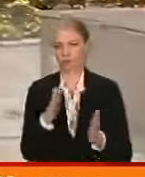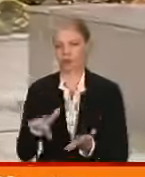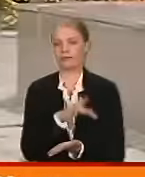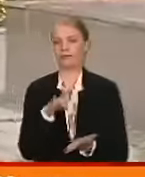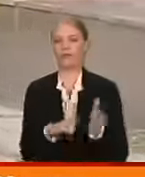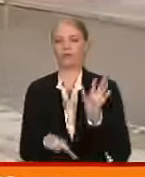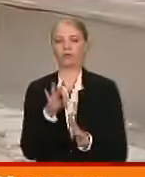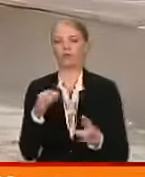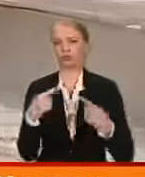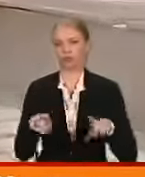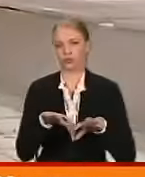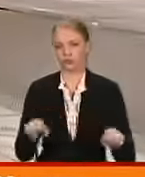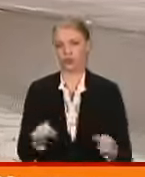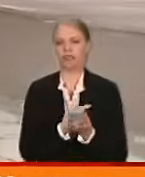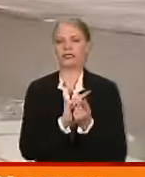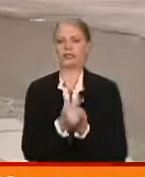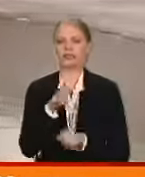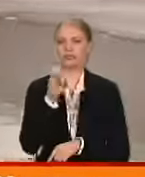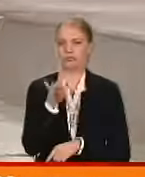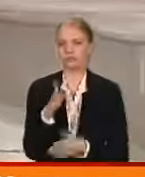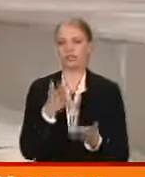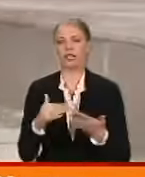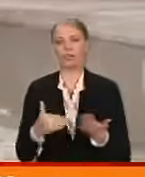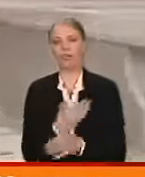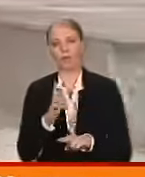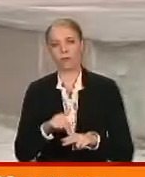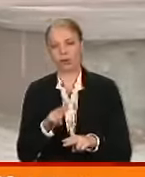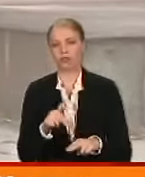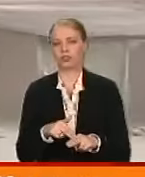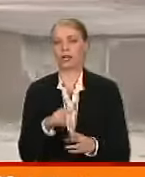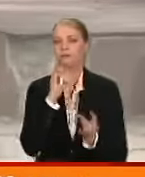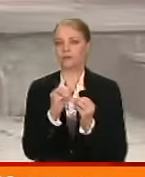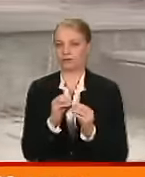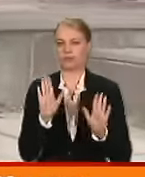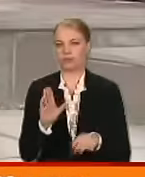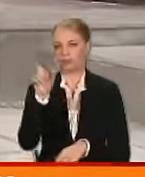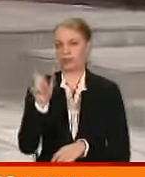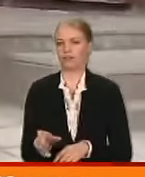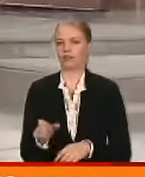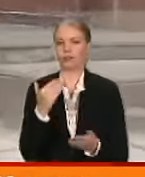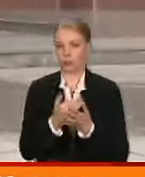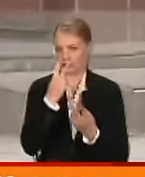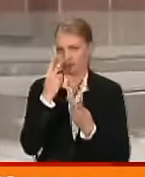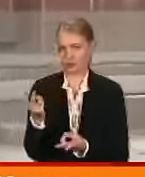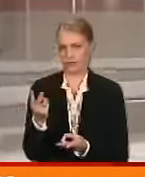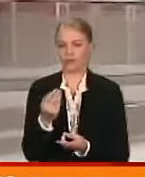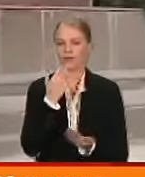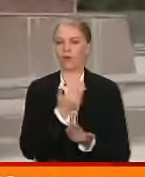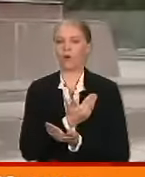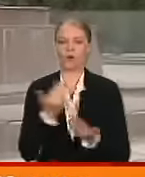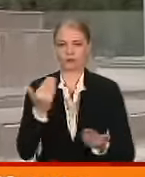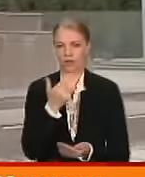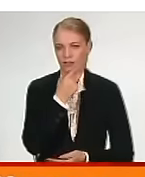місті обрали іншу владу, змінився мер, є нова поліція. Непохитний тут тільки він. Ось подивіться,